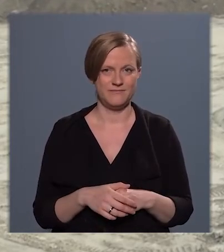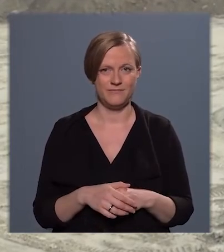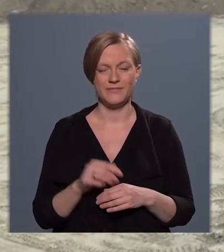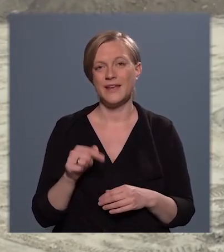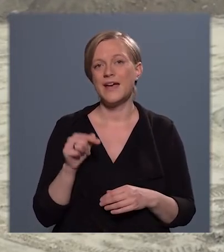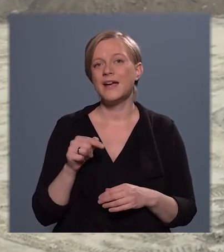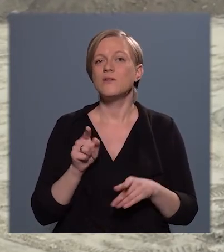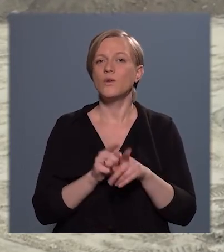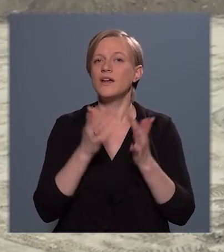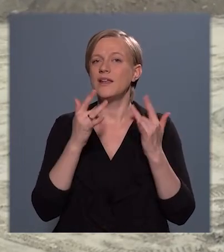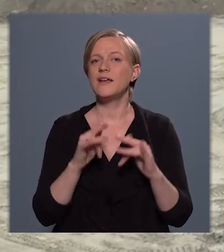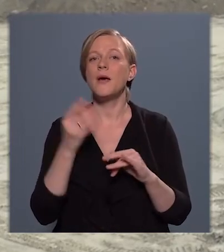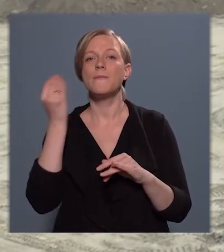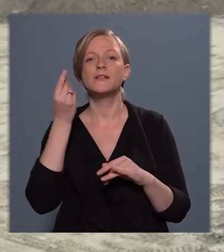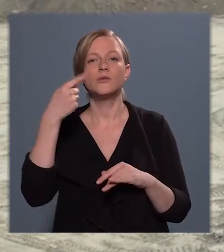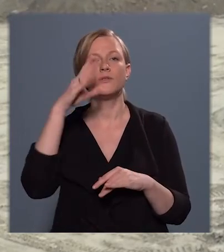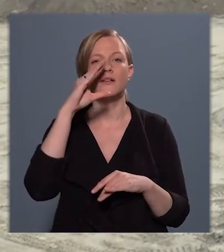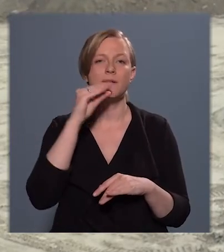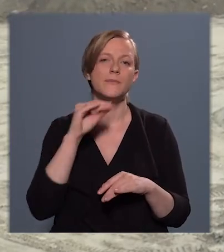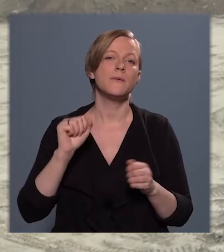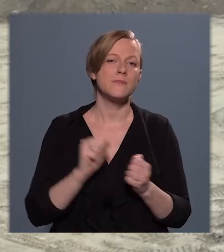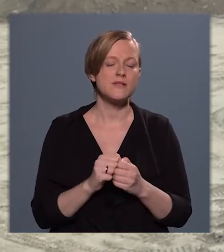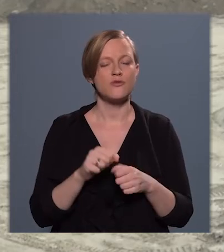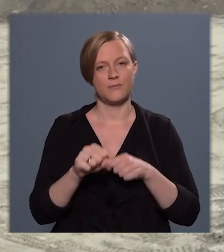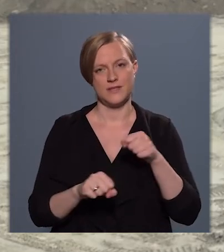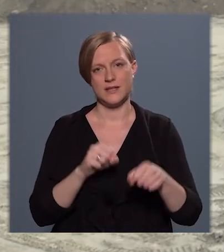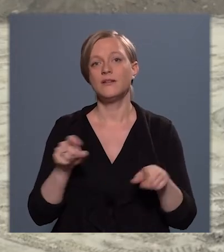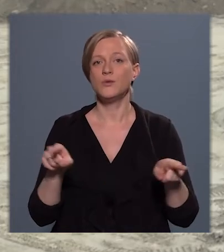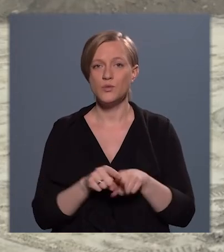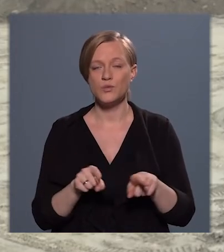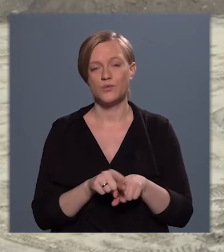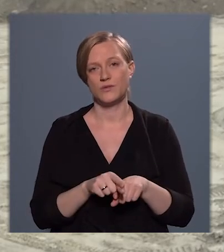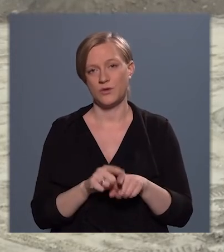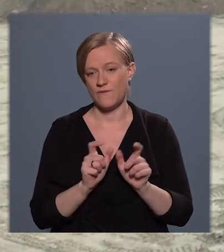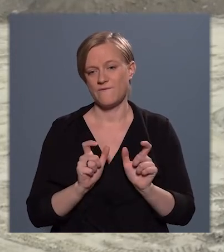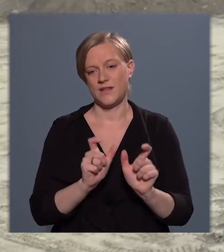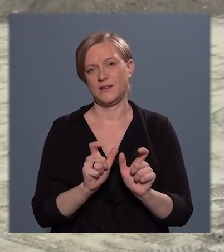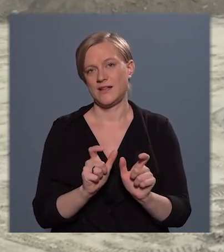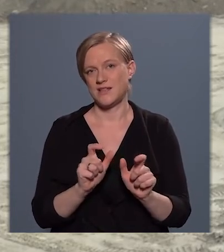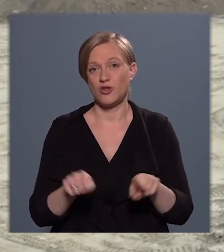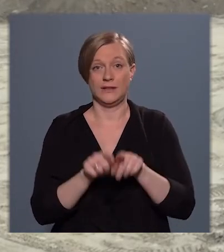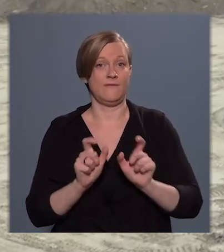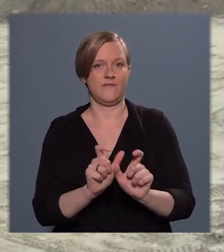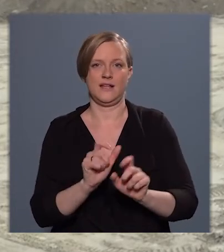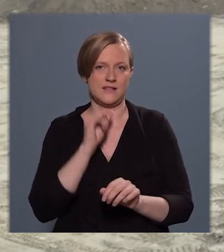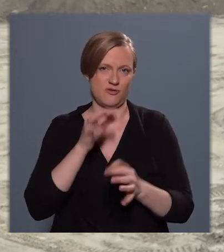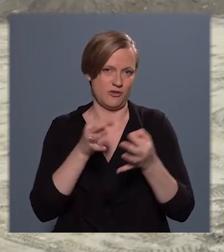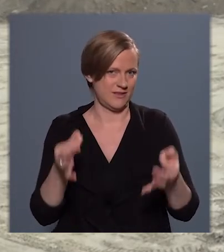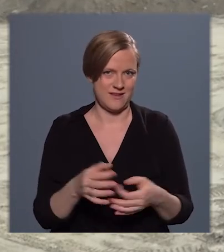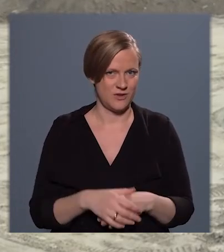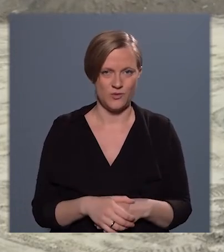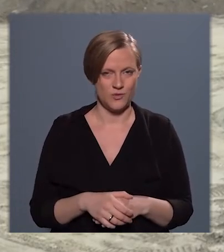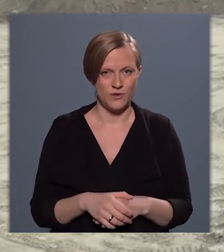az a hely, ahol megtanulnak az emberek biztonságú biciklizni, hogy fékezés, hirtelen fékezés nélkül oldják meg a problémákat.